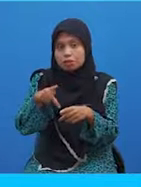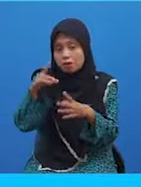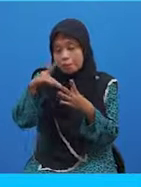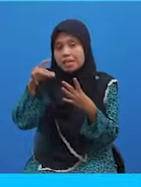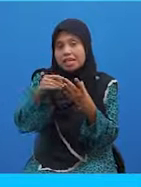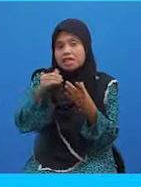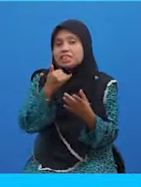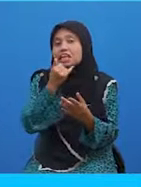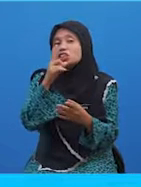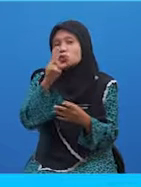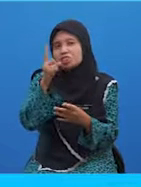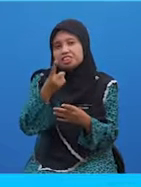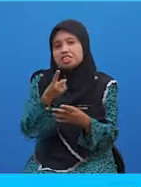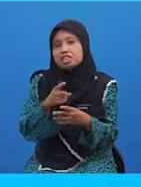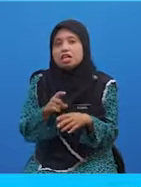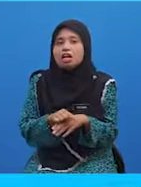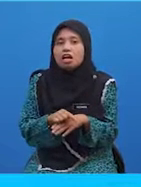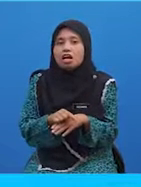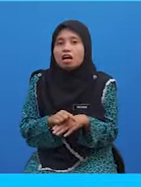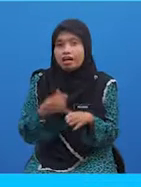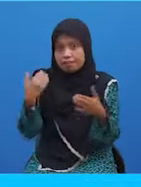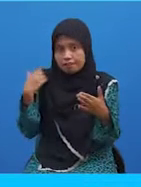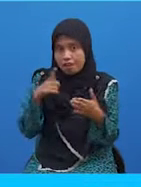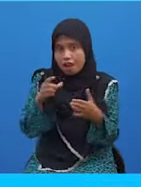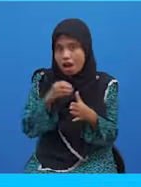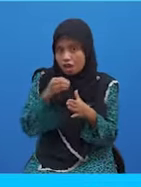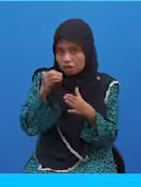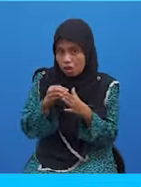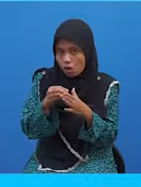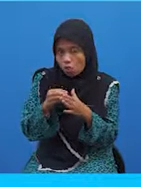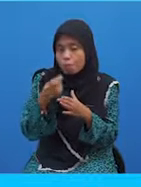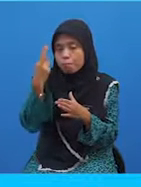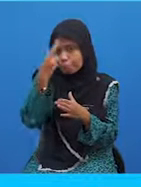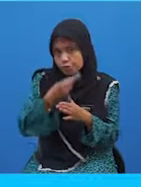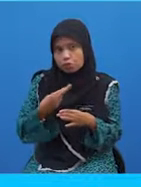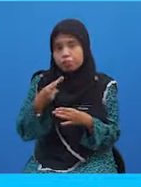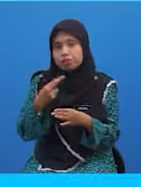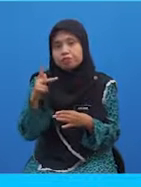pilih salah satu sama ada adalah atau merupakan.